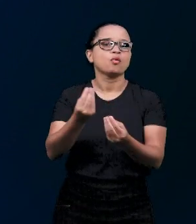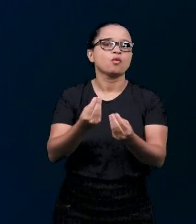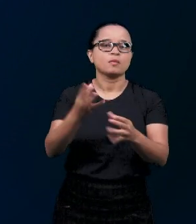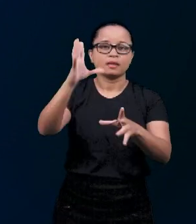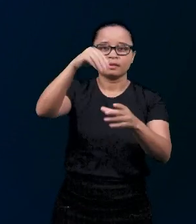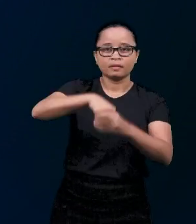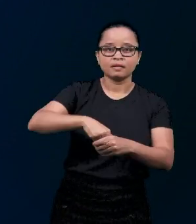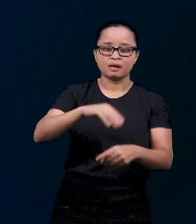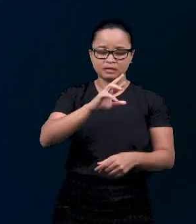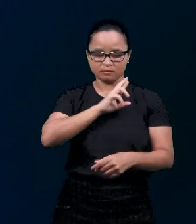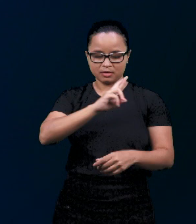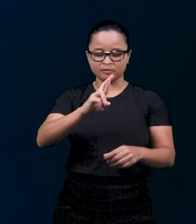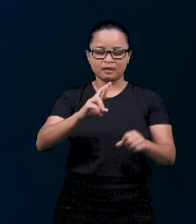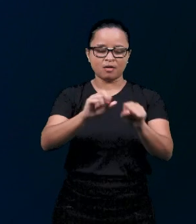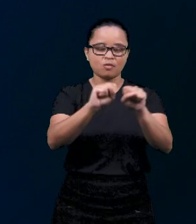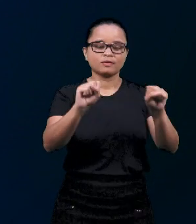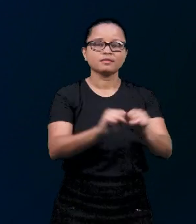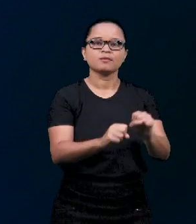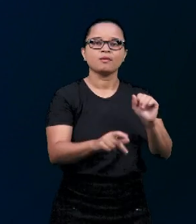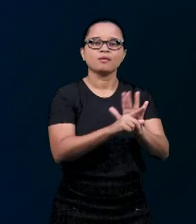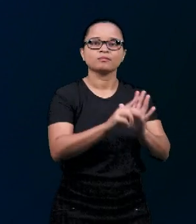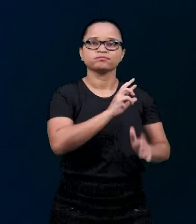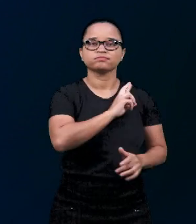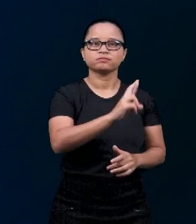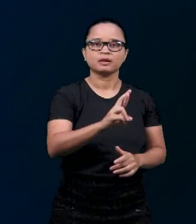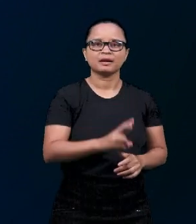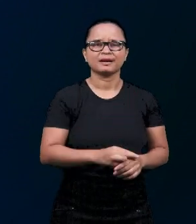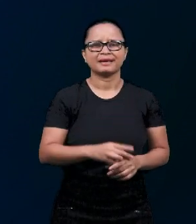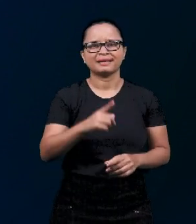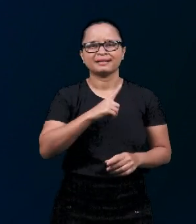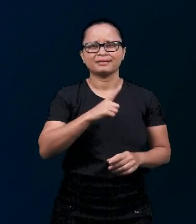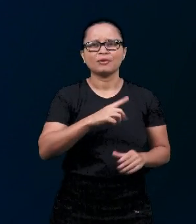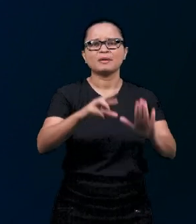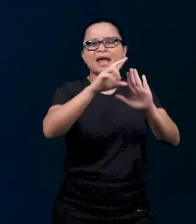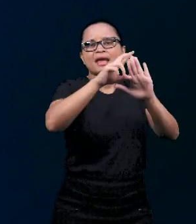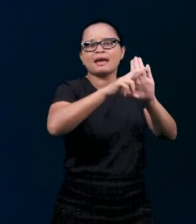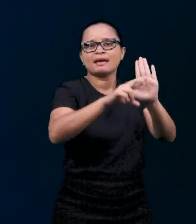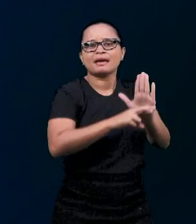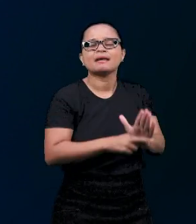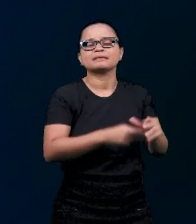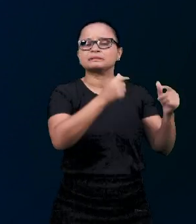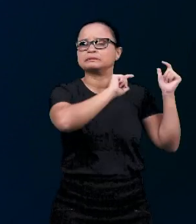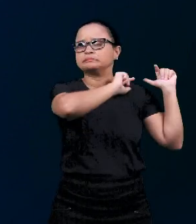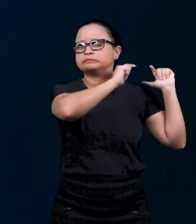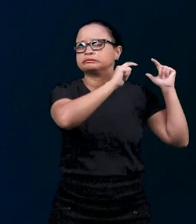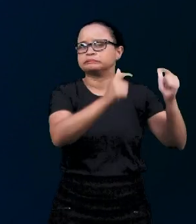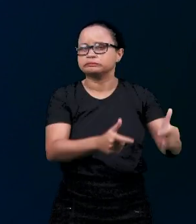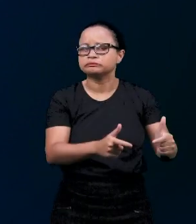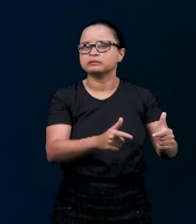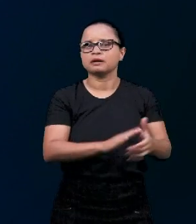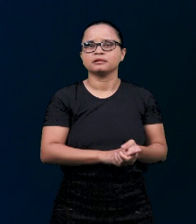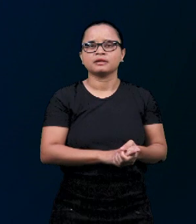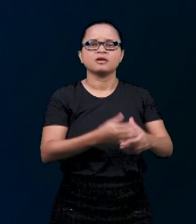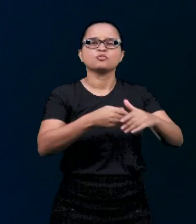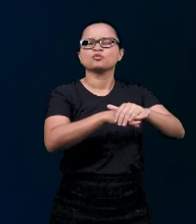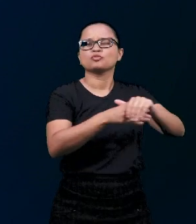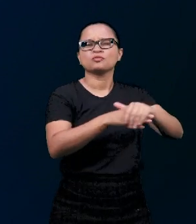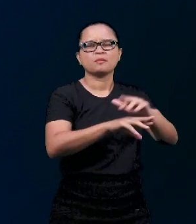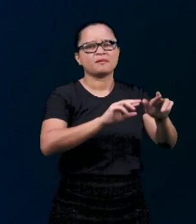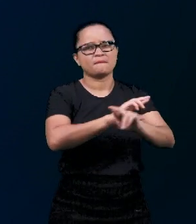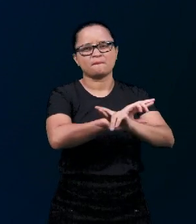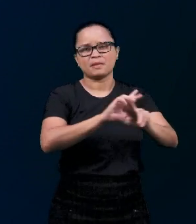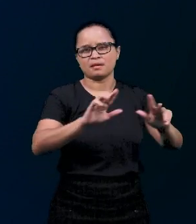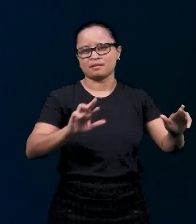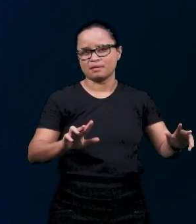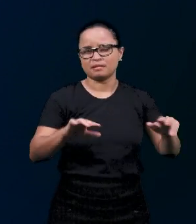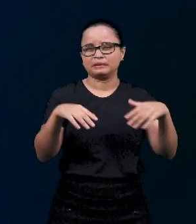des dogmas, des traditions, des liturgies. Et cela empêchait que le peuple ait accès.